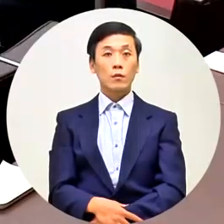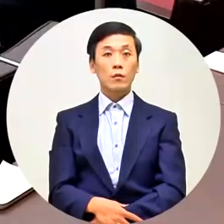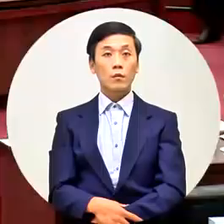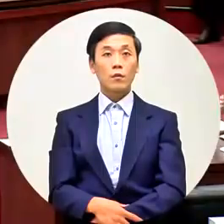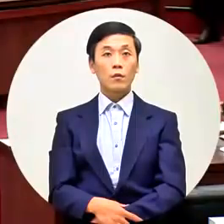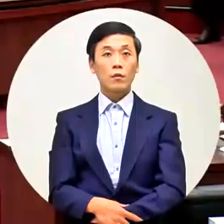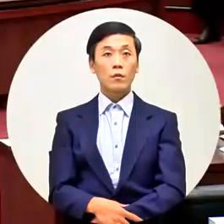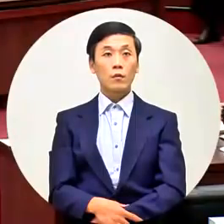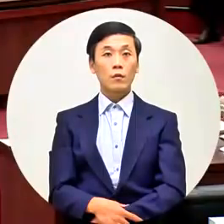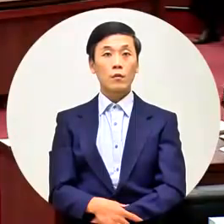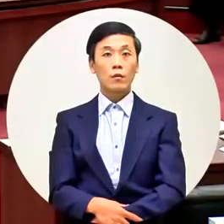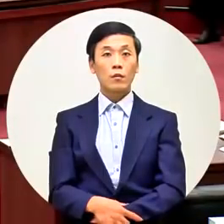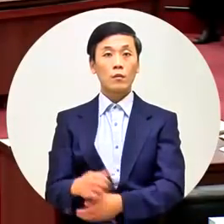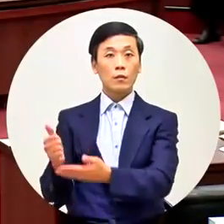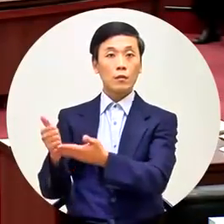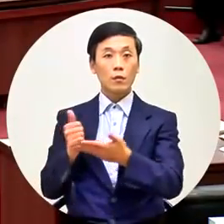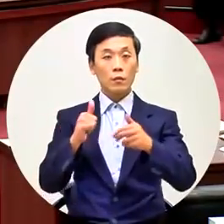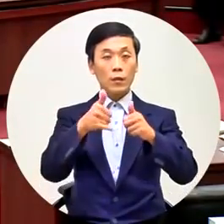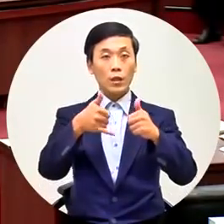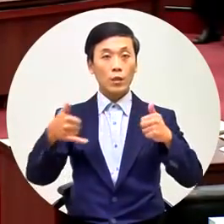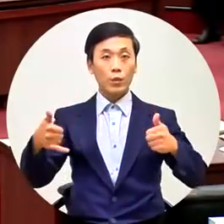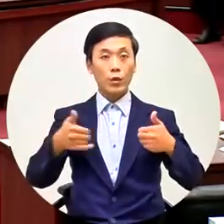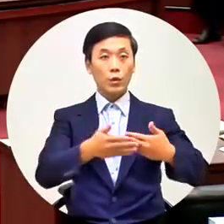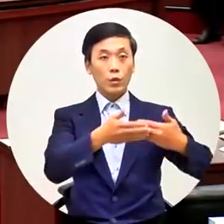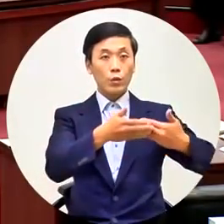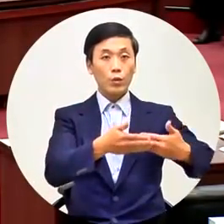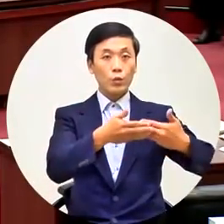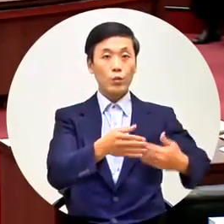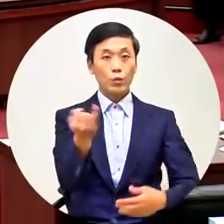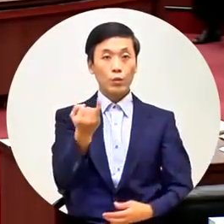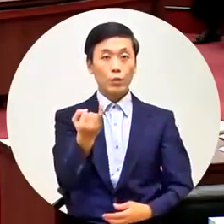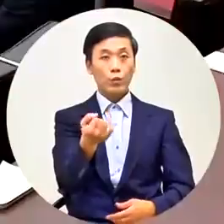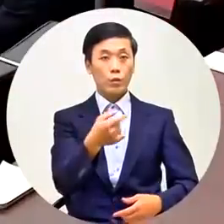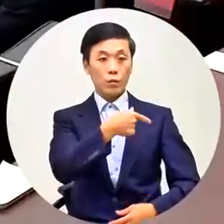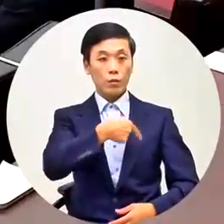请陆淑梅议员领取选票。